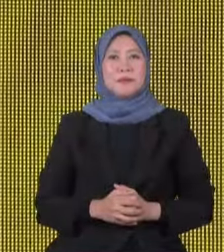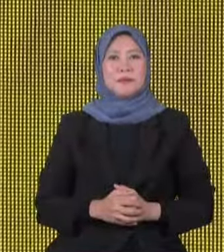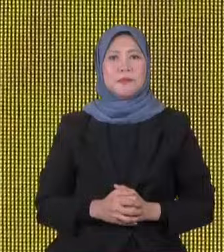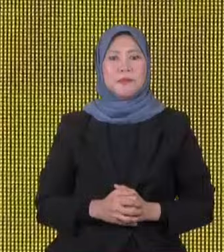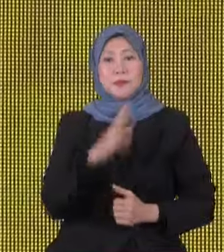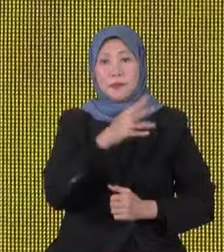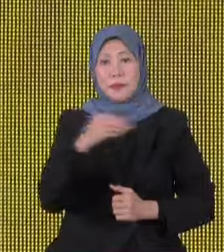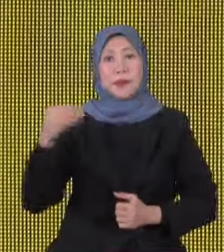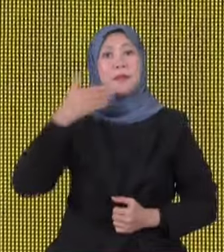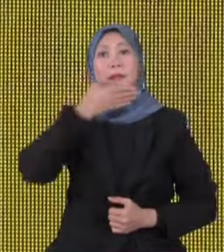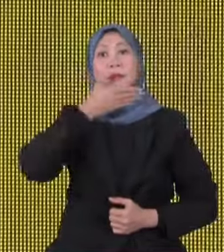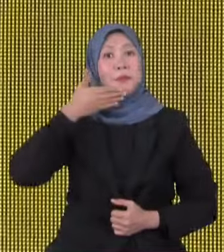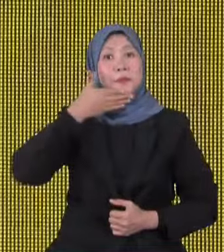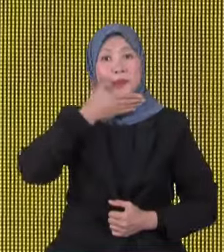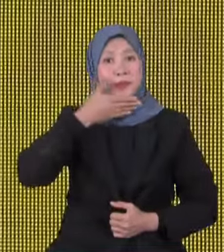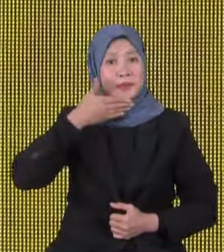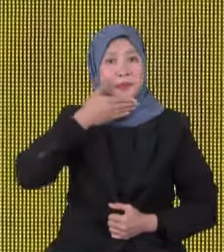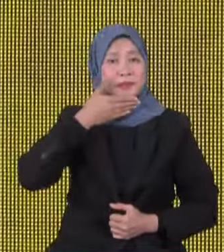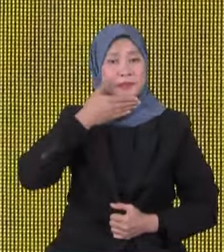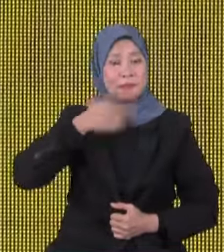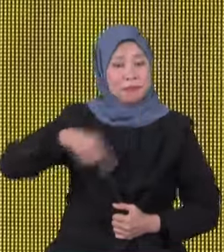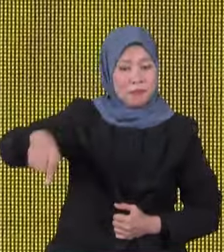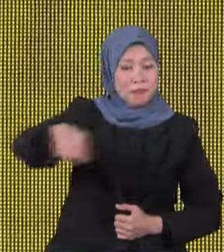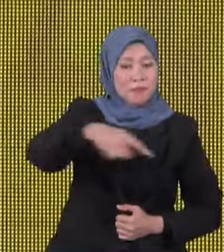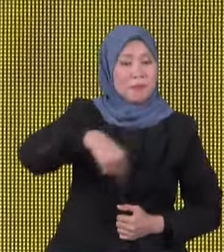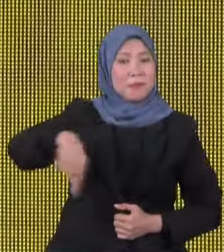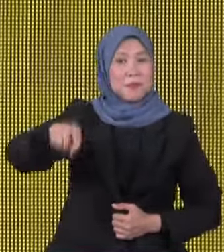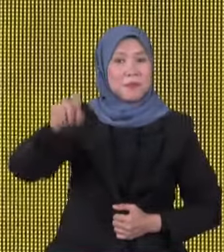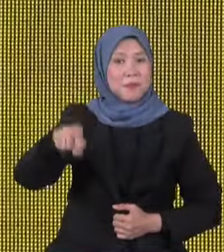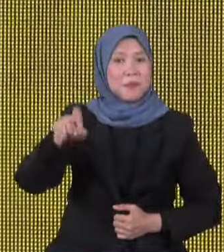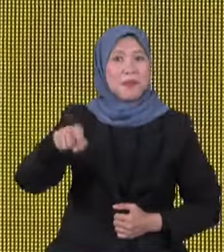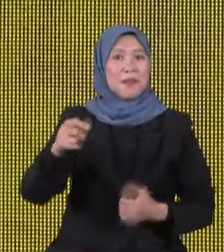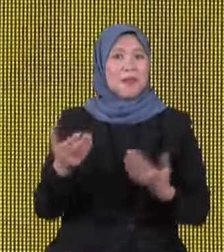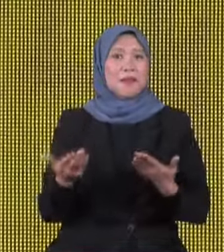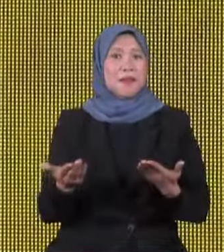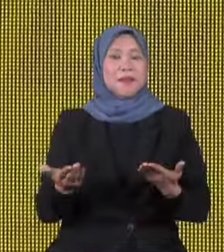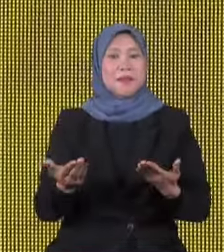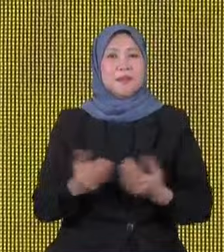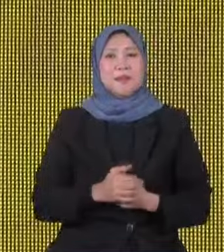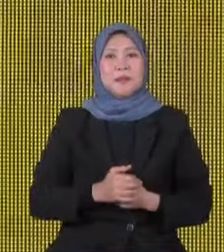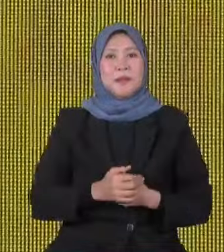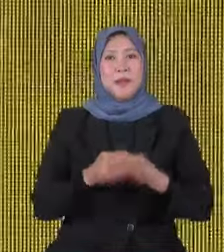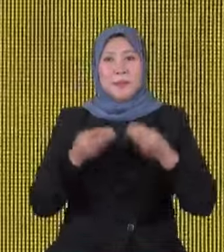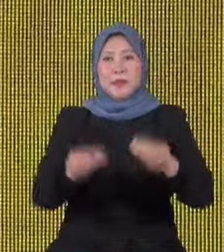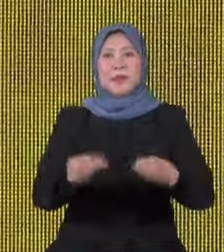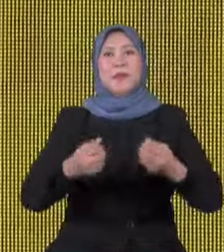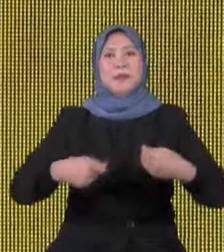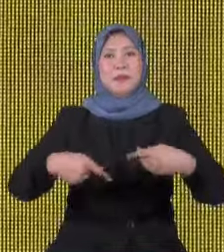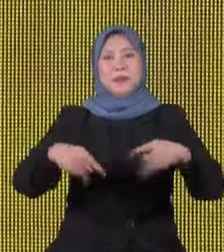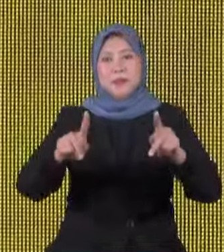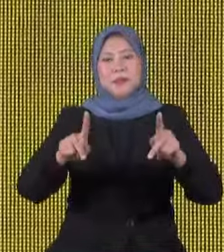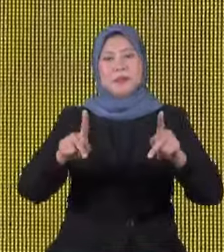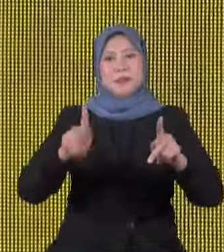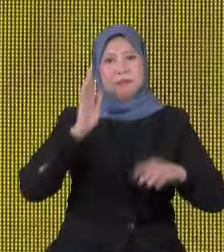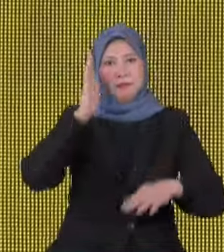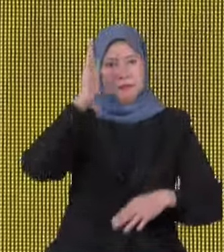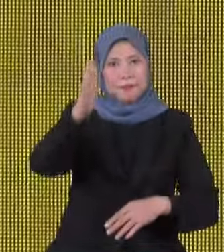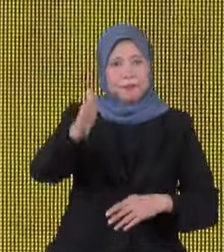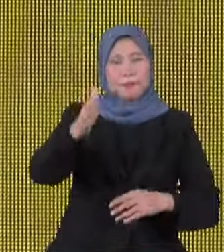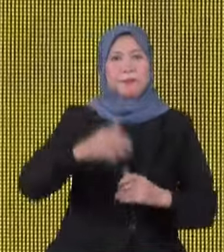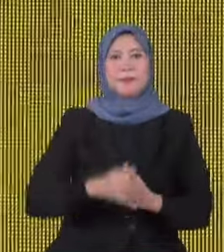Dan anak-anak muda tentu akan diberikan ruang ke depan. Dan